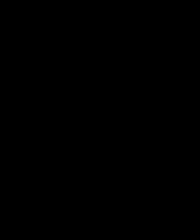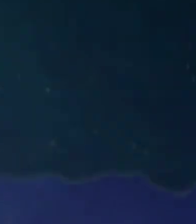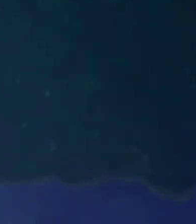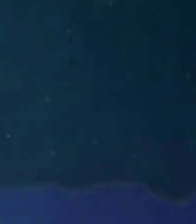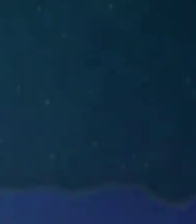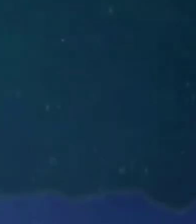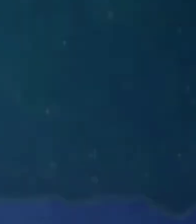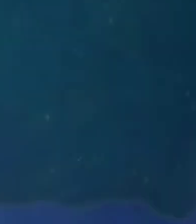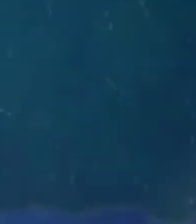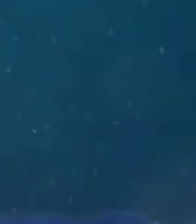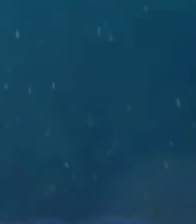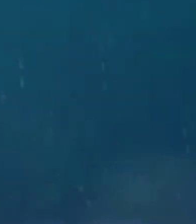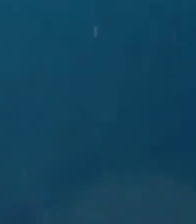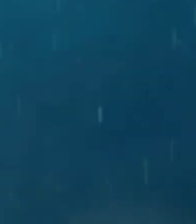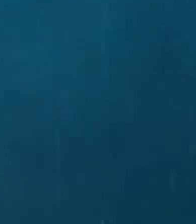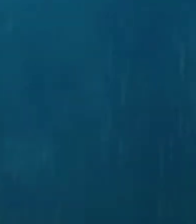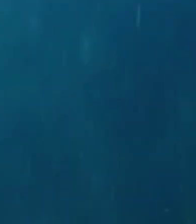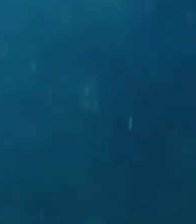으